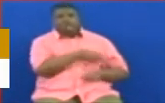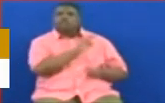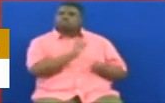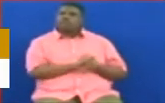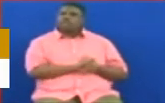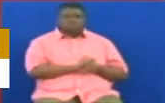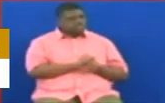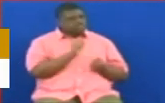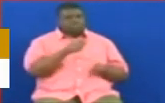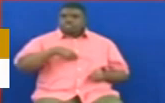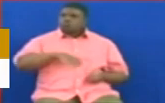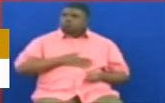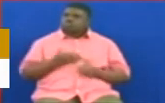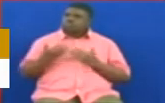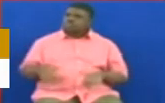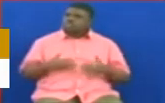hilo.